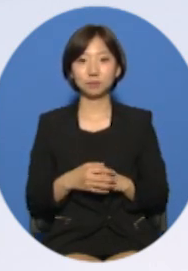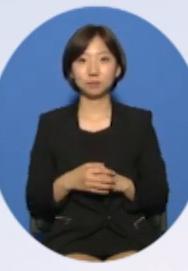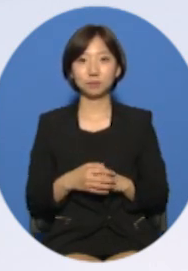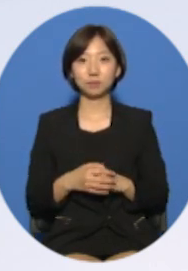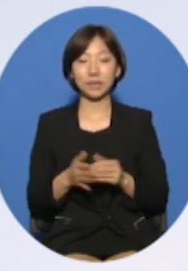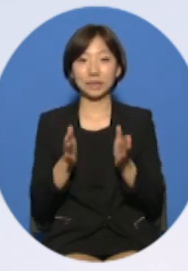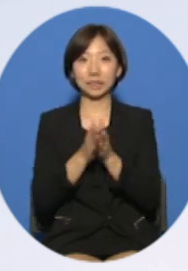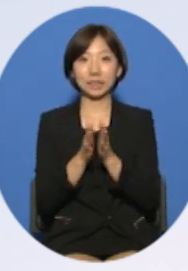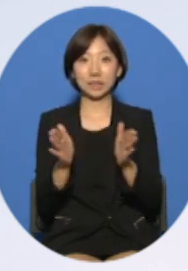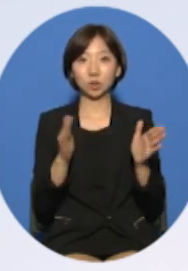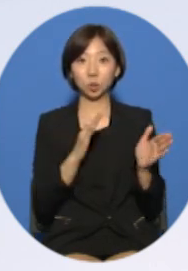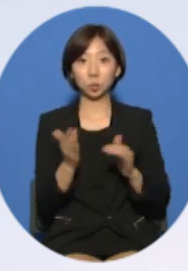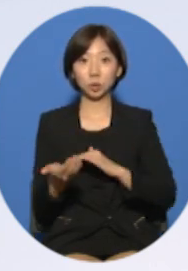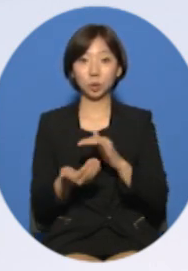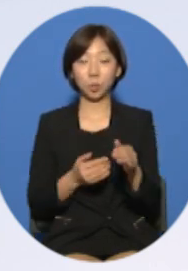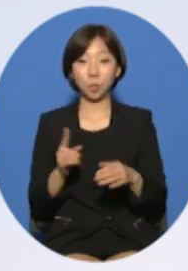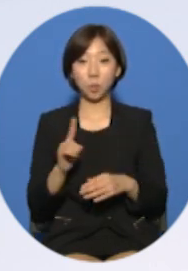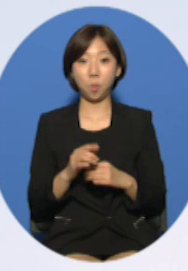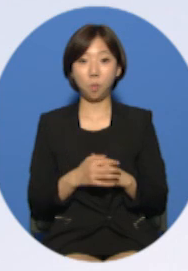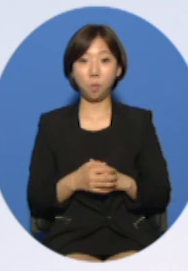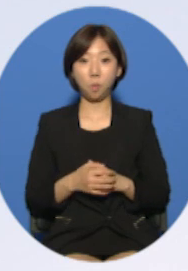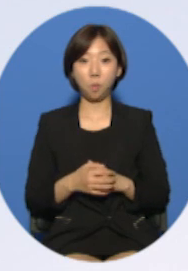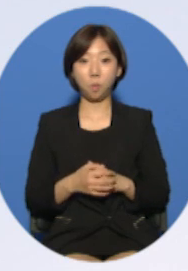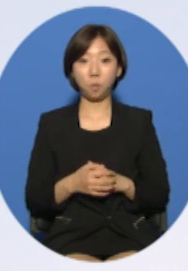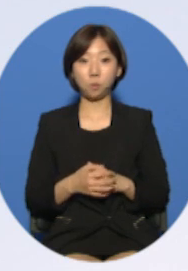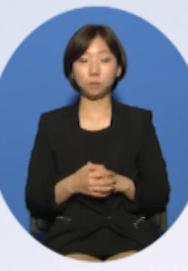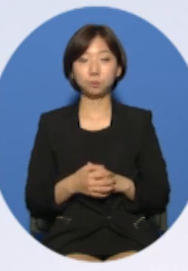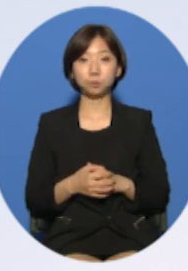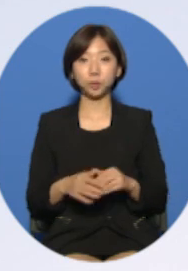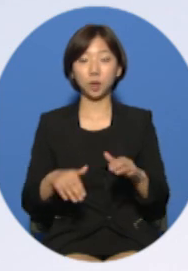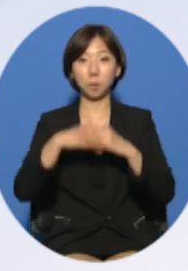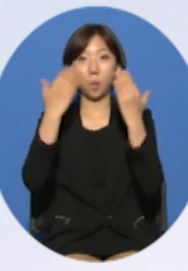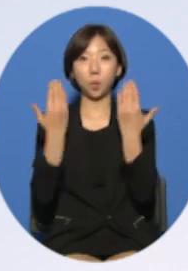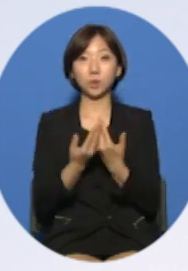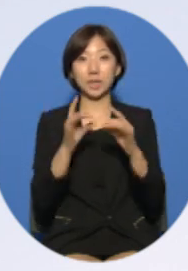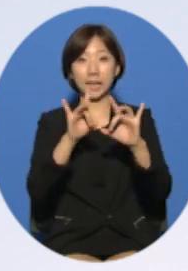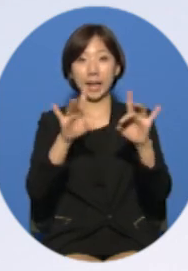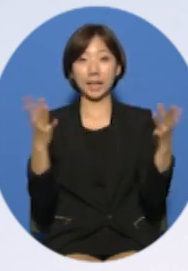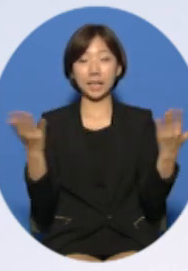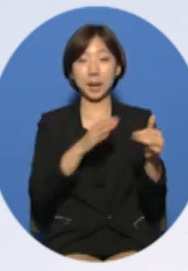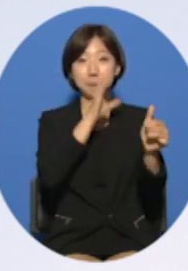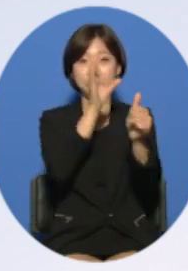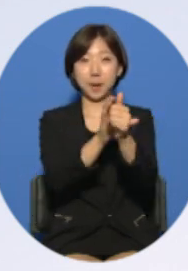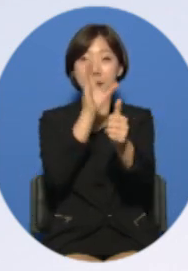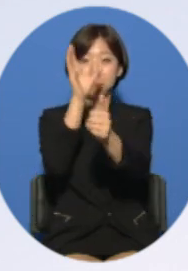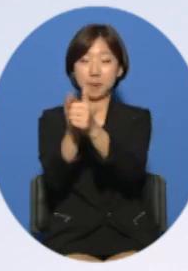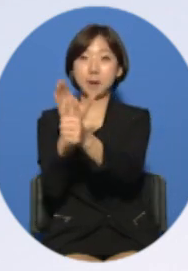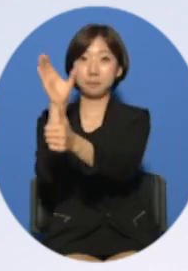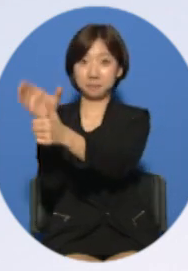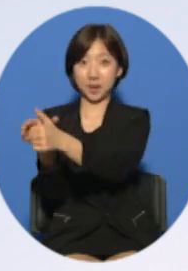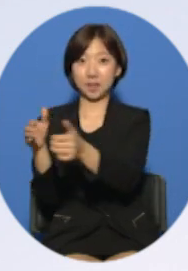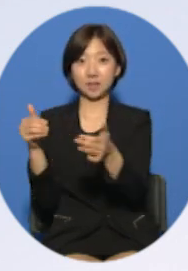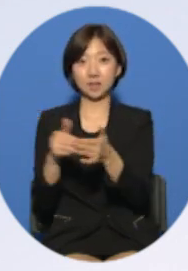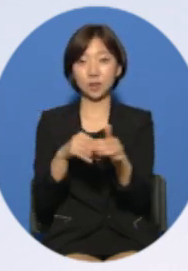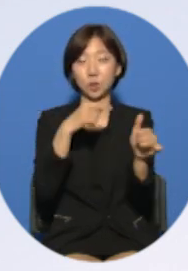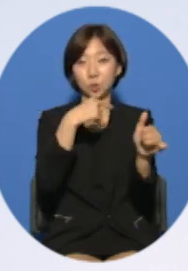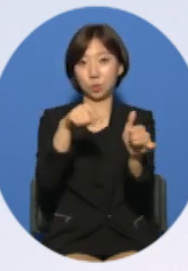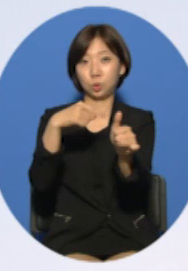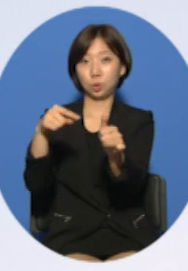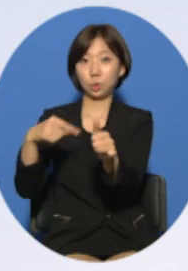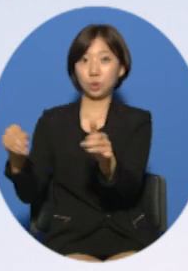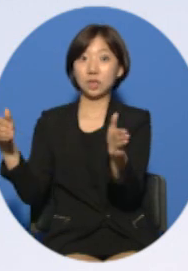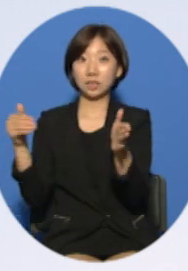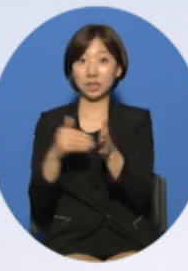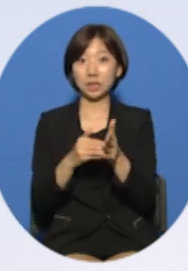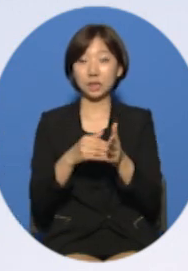전에 이제 그 아까도 얘기했지만 네. 모든 이제 그 임무도 부여되고 네. 교육도 마치고 참관인들한테 유의할점도